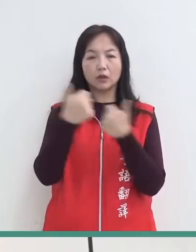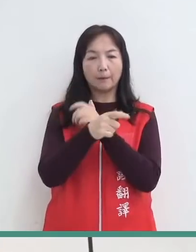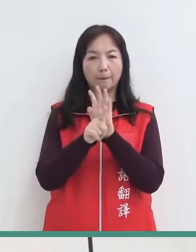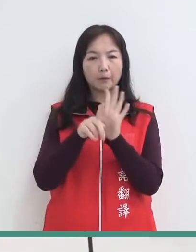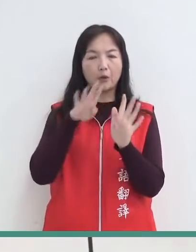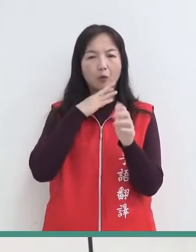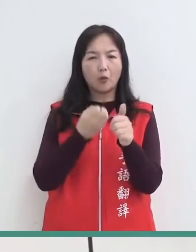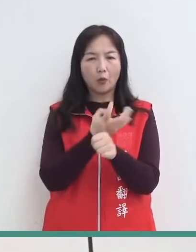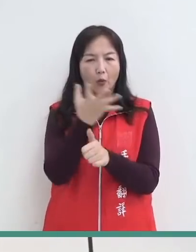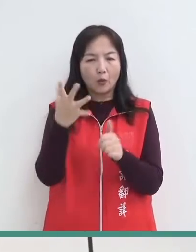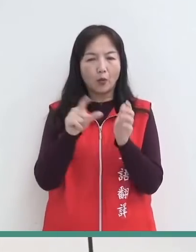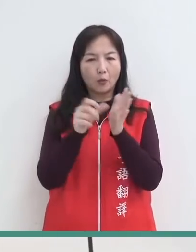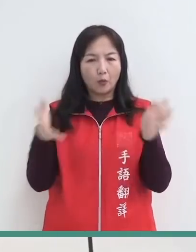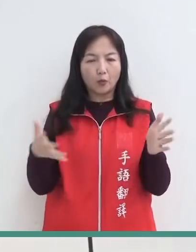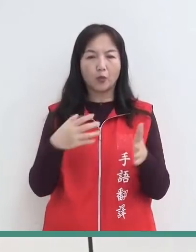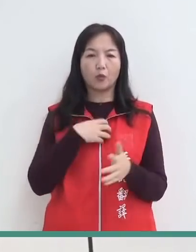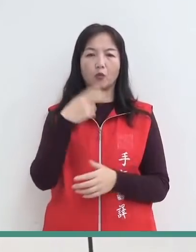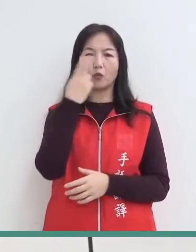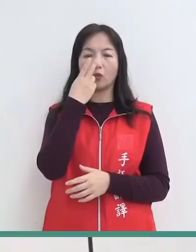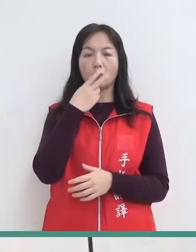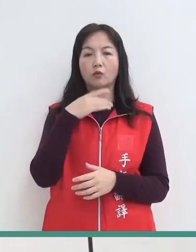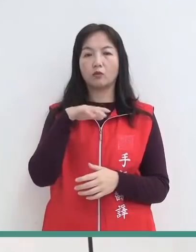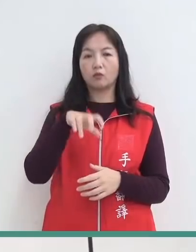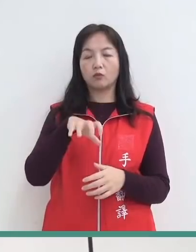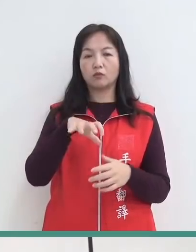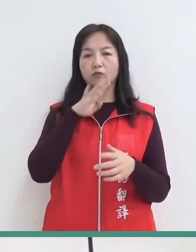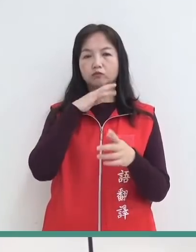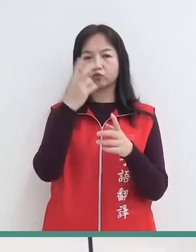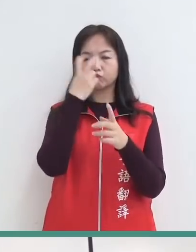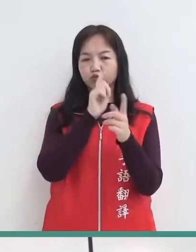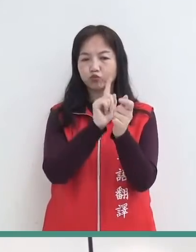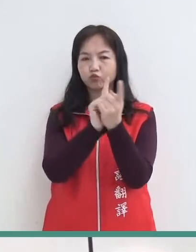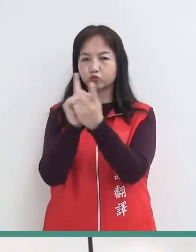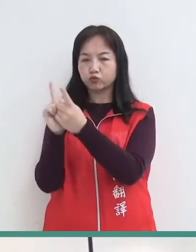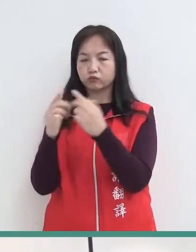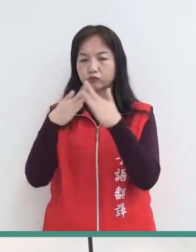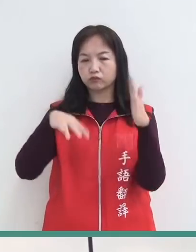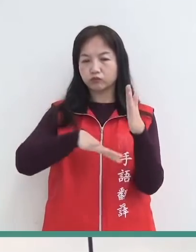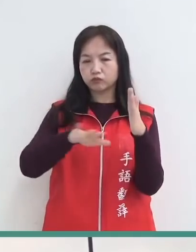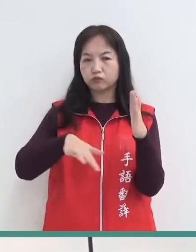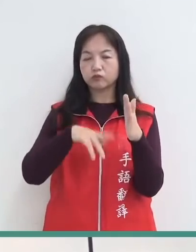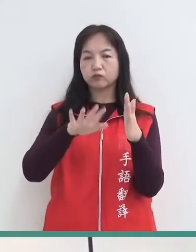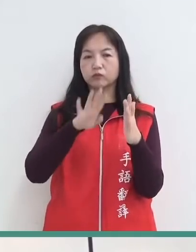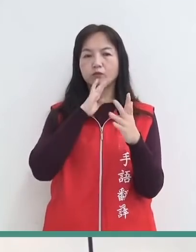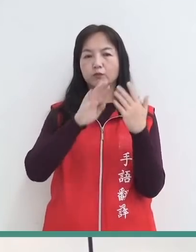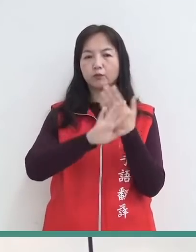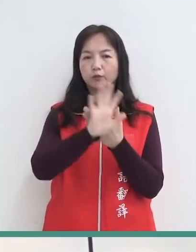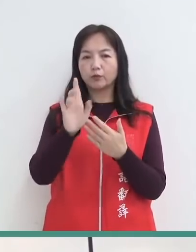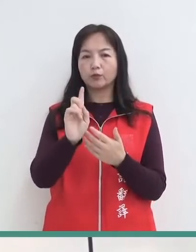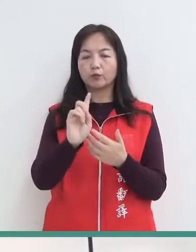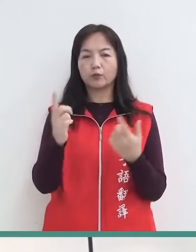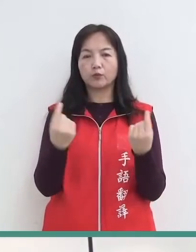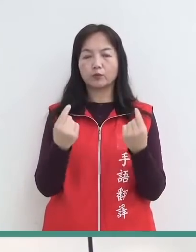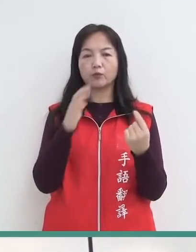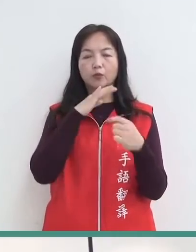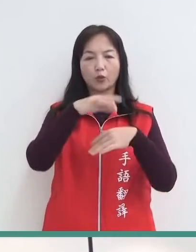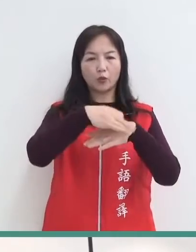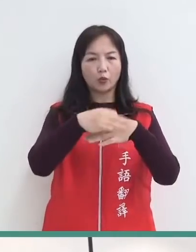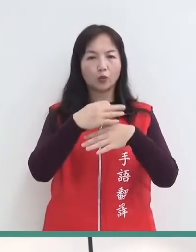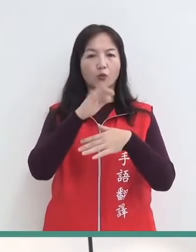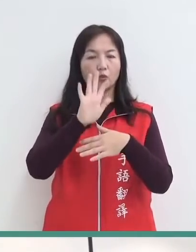可传播期内，那他有他的照顾服务的家庭，有他的其他的这个亲